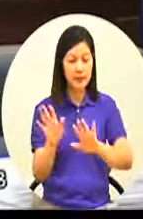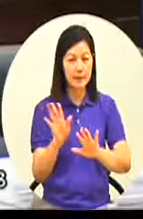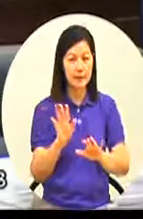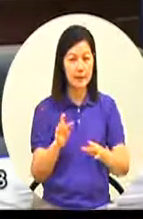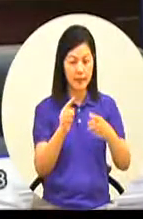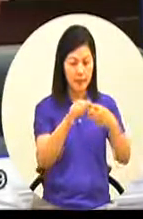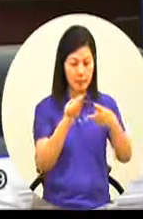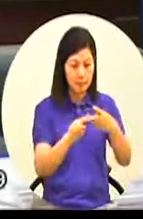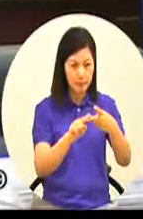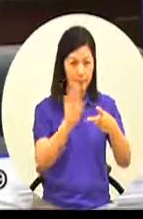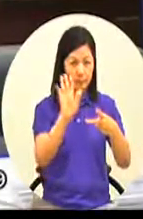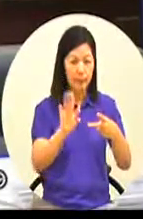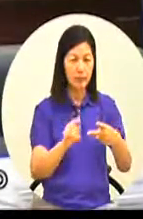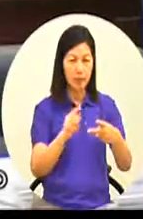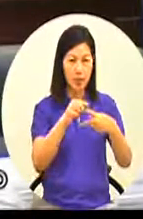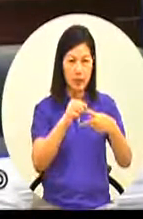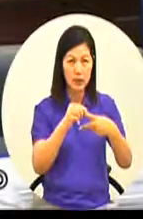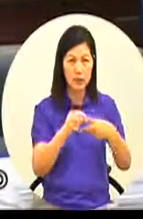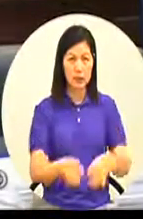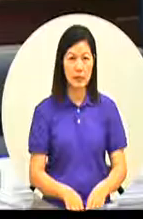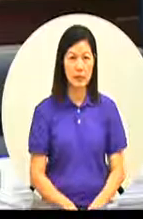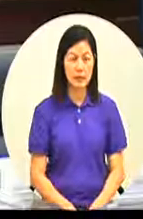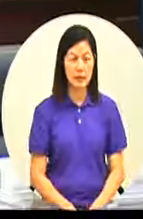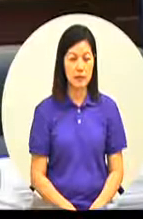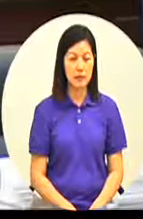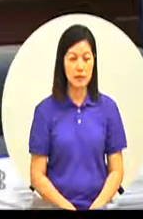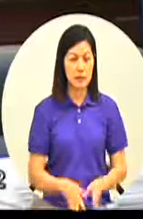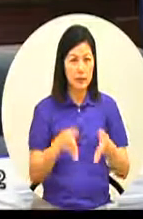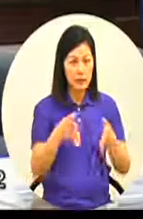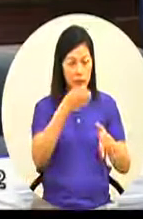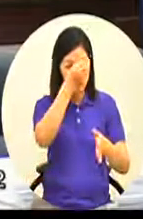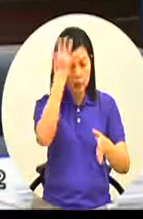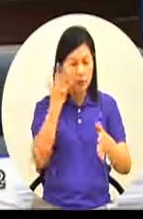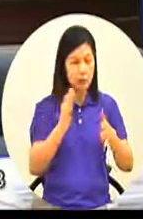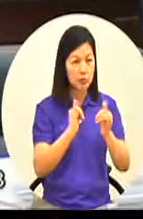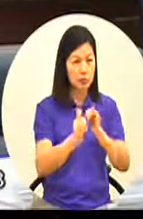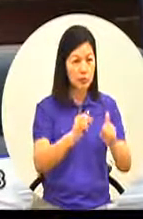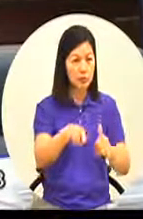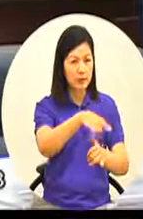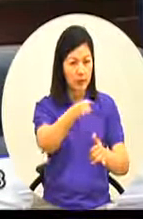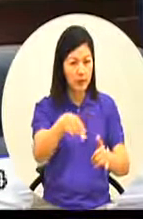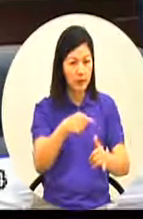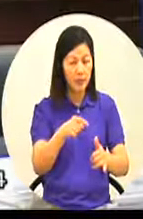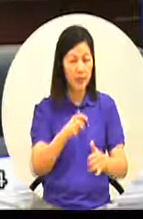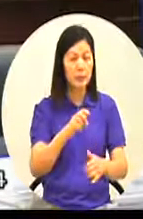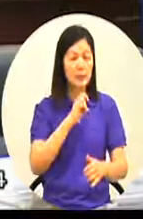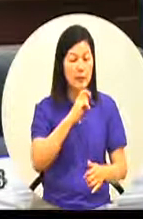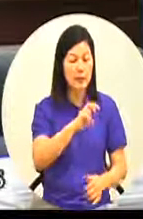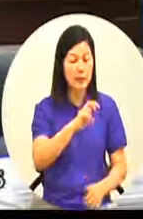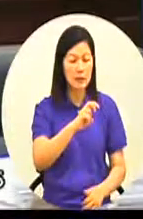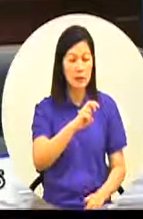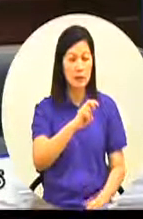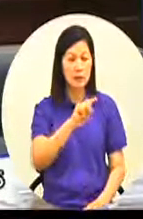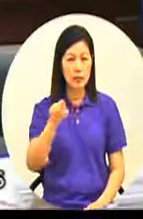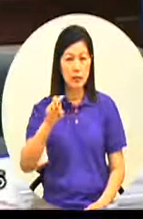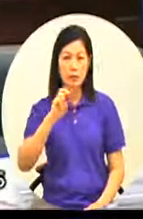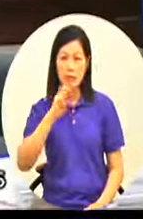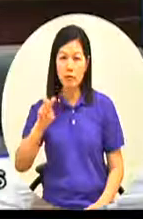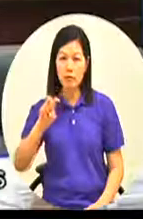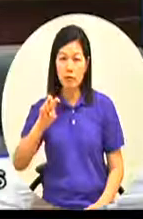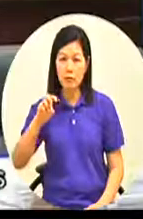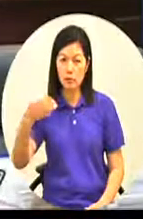是我们有针对年轻的族群里面有针对20岁到29岁，他